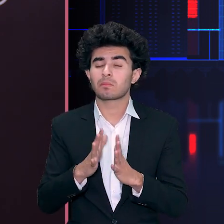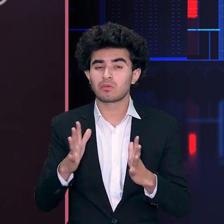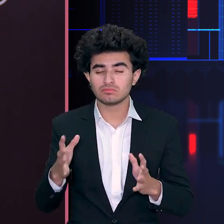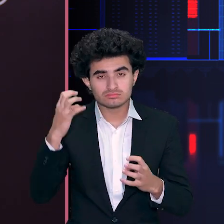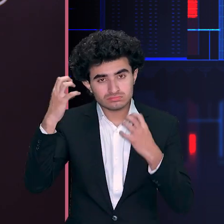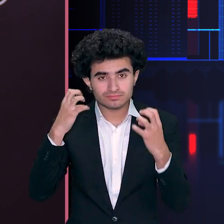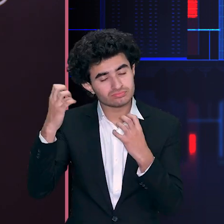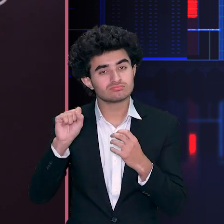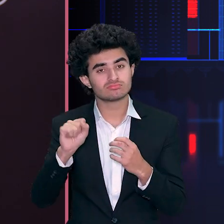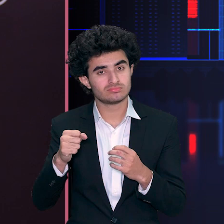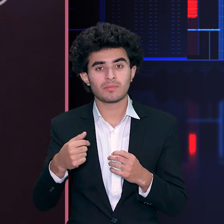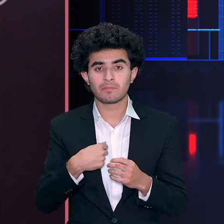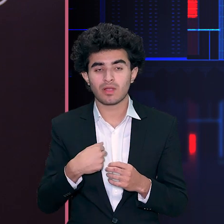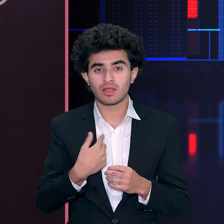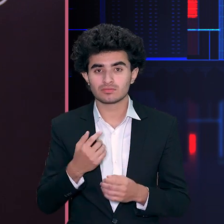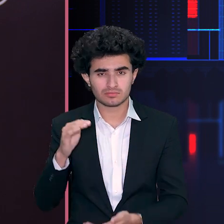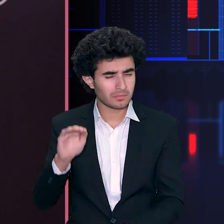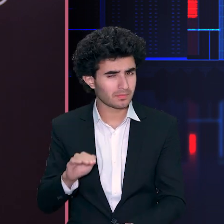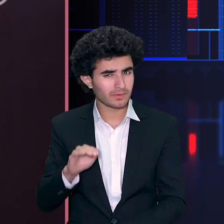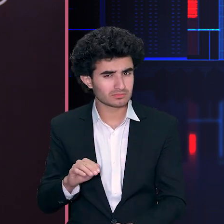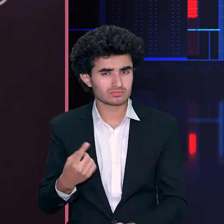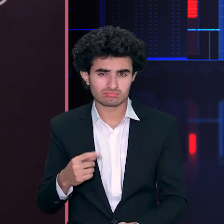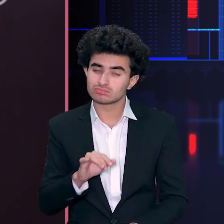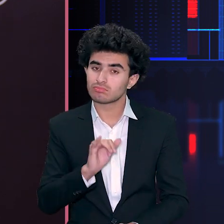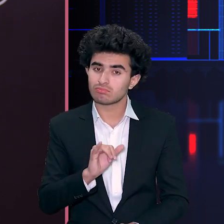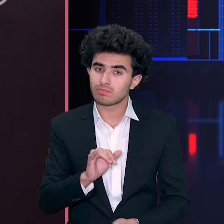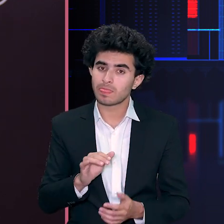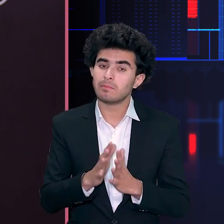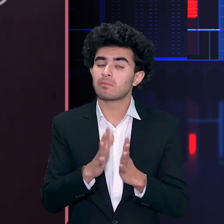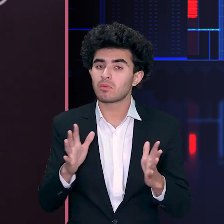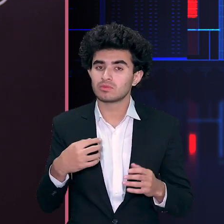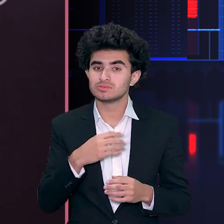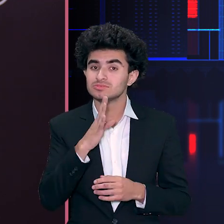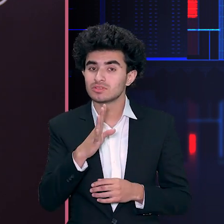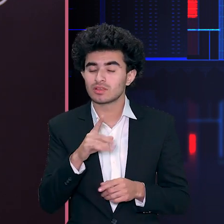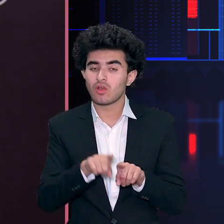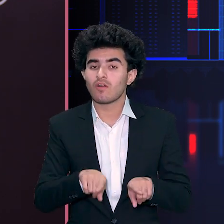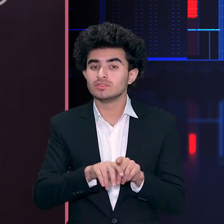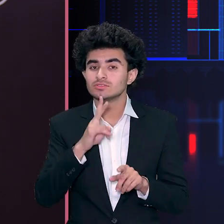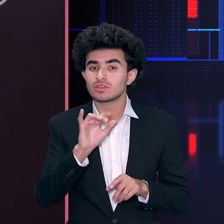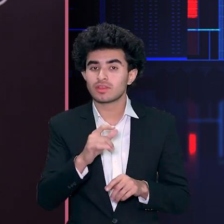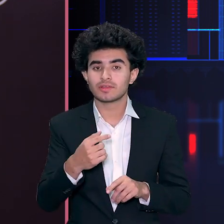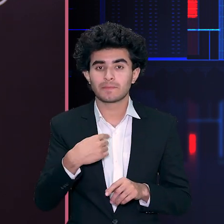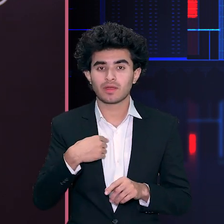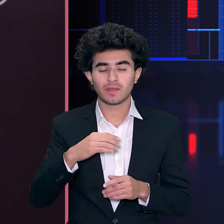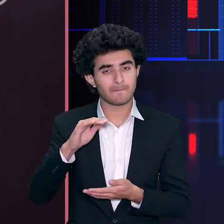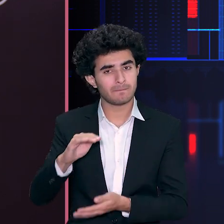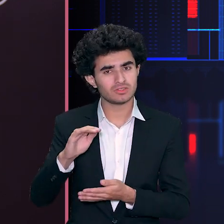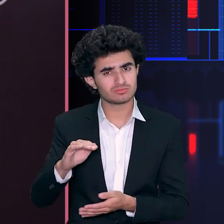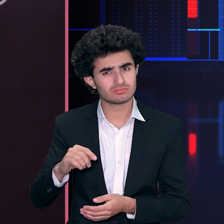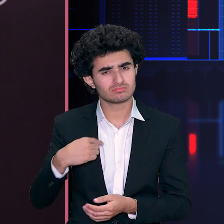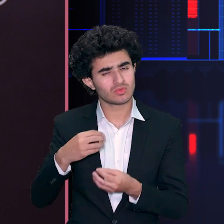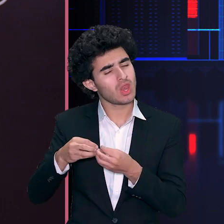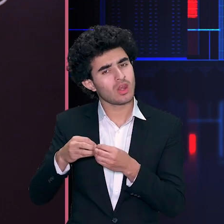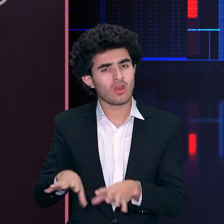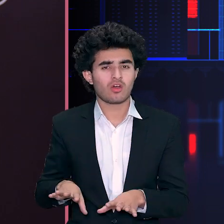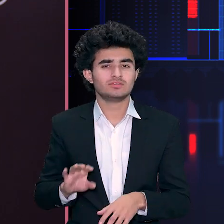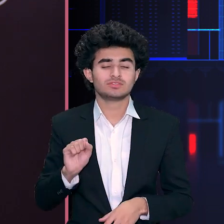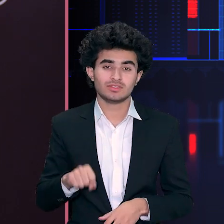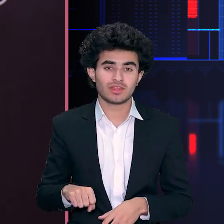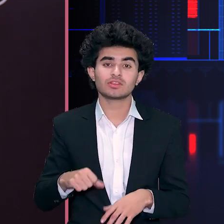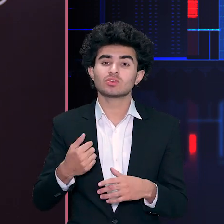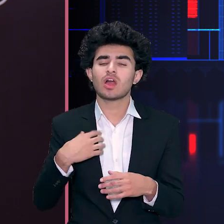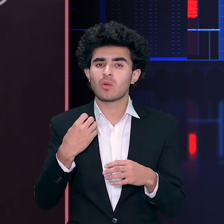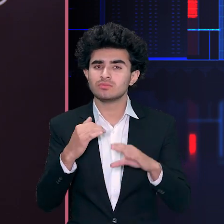یعنی اس نے کافی ڈسٹرب کیا میرا وہ جو بچپن تھا. تو ہمیشہ میں کہتا ہوں کہ وہ مجھ